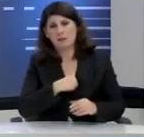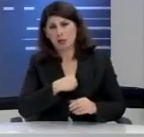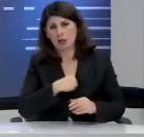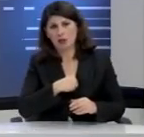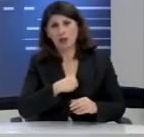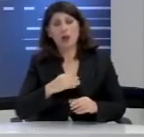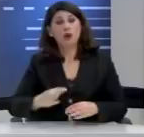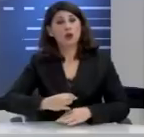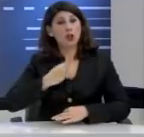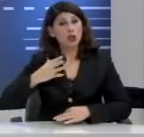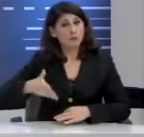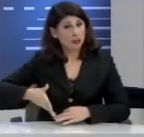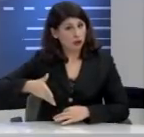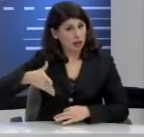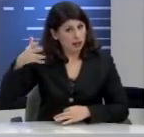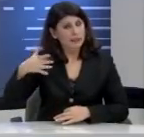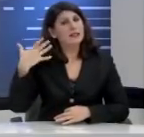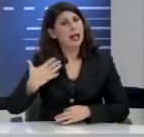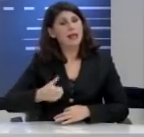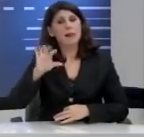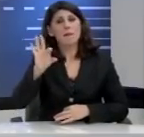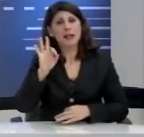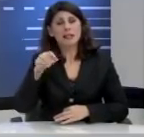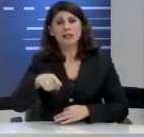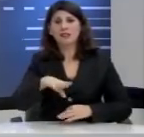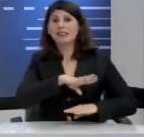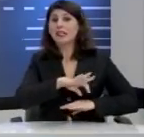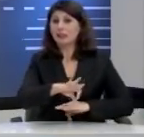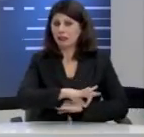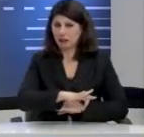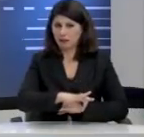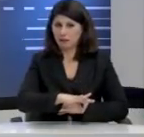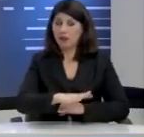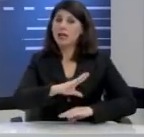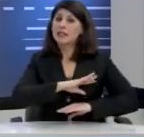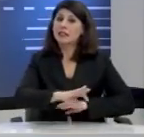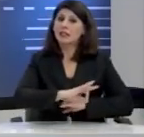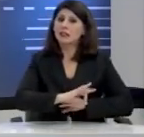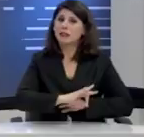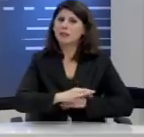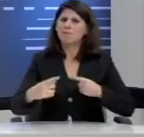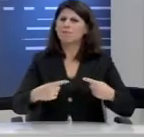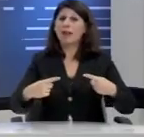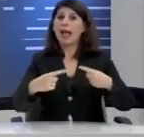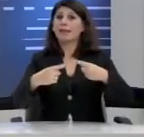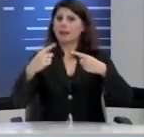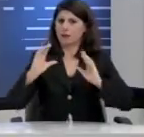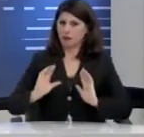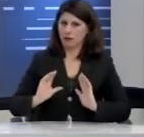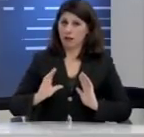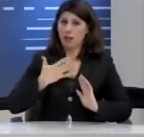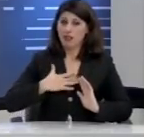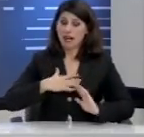ότι ο κ. Μητσοτάκης έχει επιλέξει αυτή την στρατηγική τη στρατηγική της έντασης. Τη στρατηγική